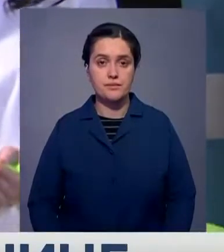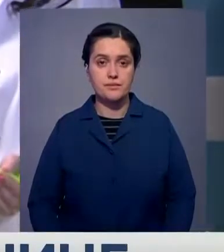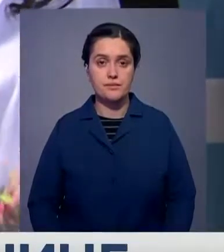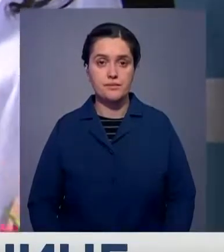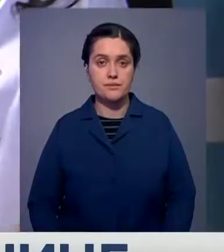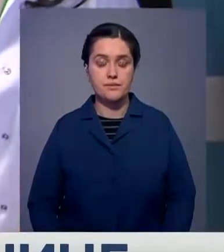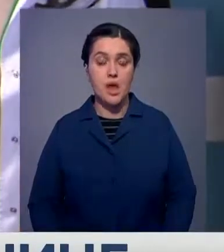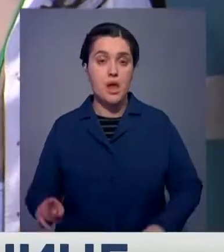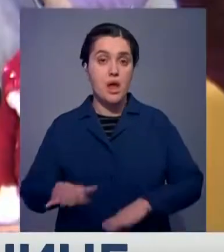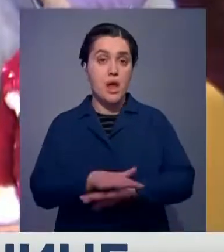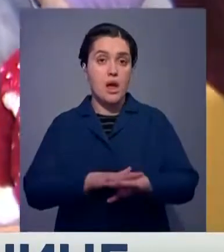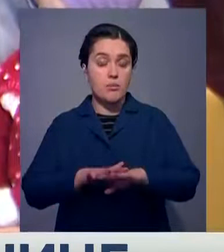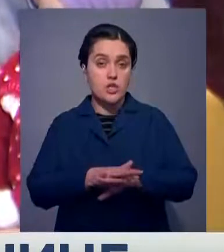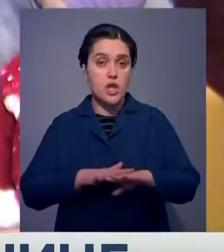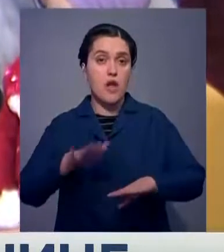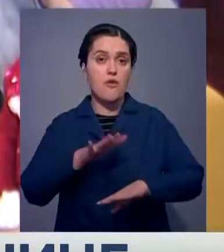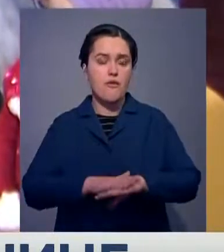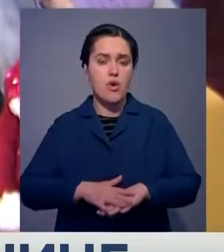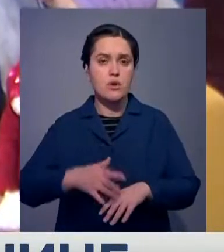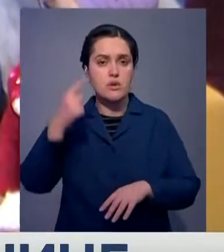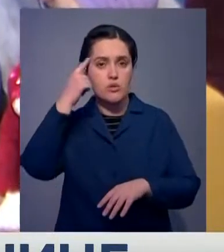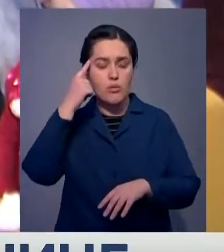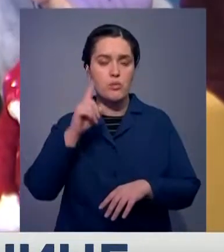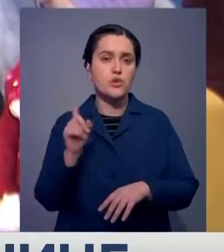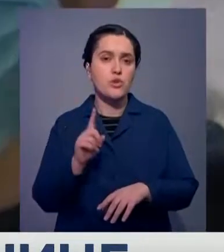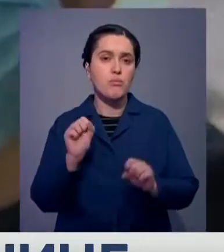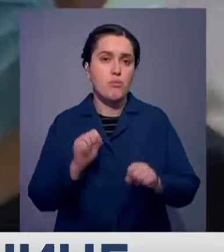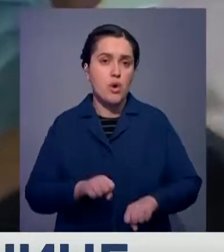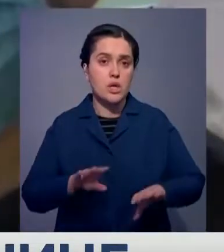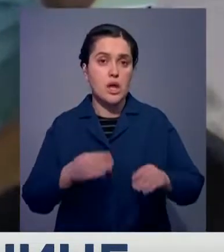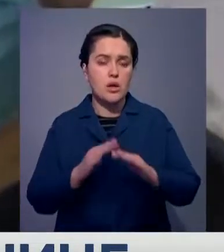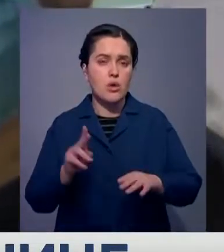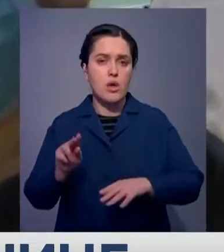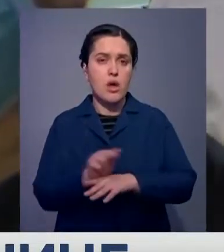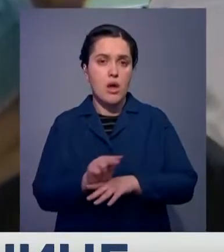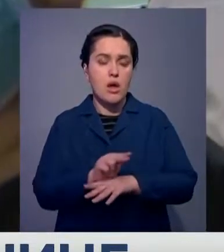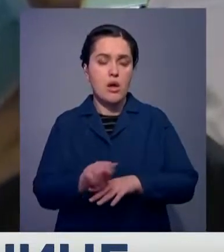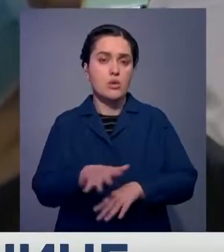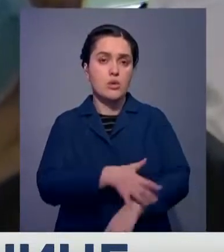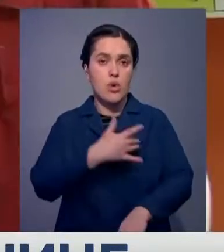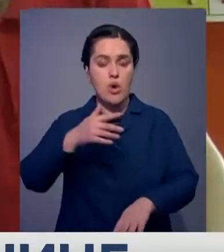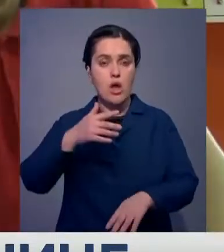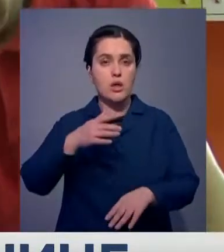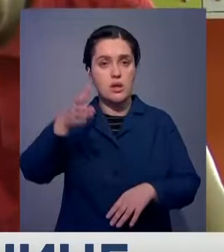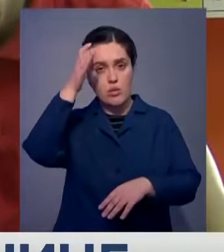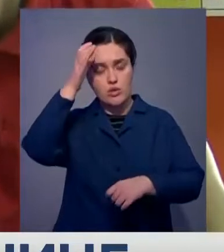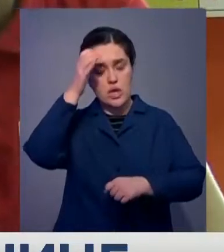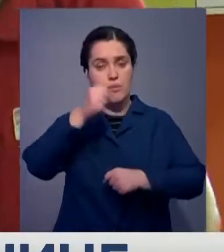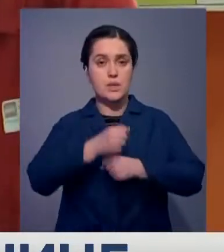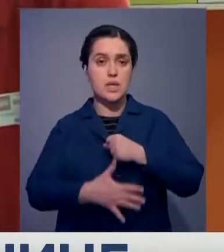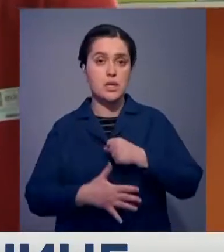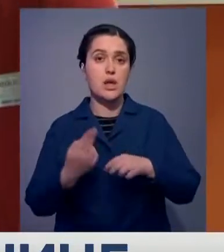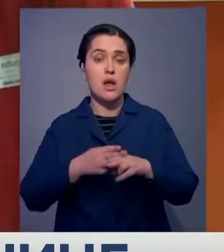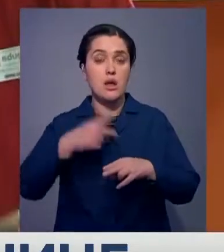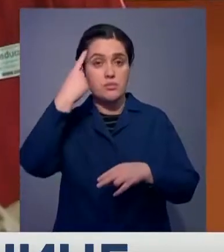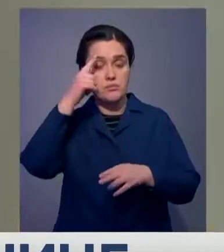Организаторы общественного фонда как-то задумались, чем можно наполнить жизнь ребенка, получающего длительное лечение в научном центре педиатрии и детской хирургии.